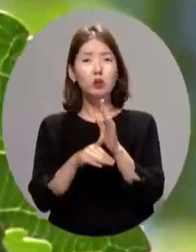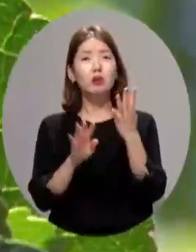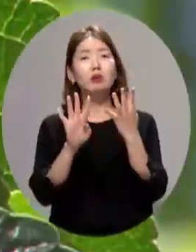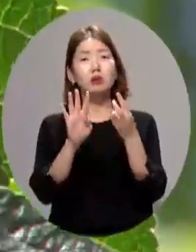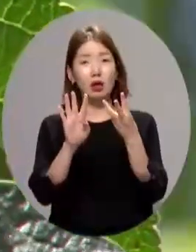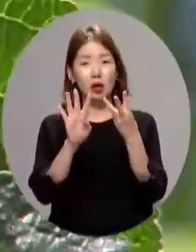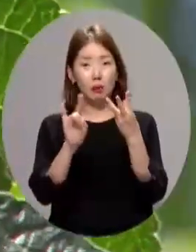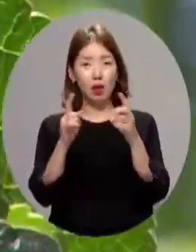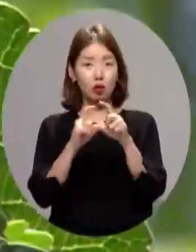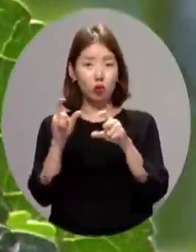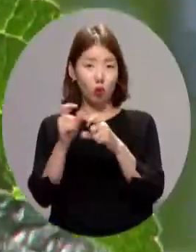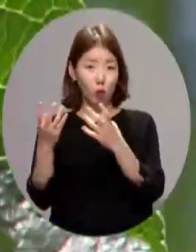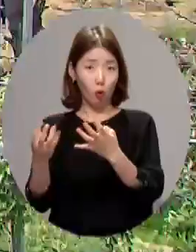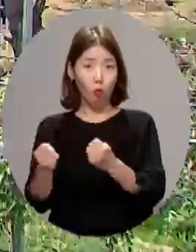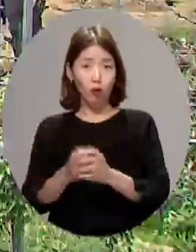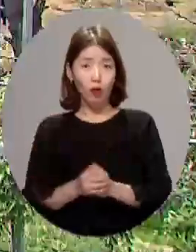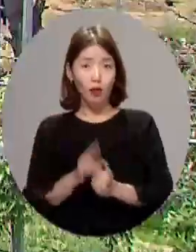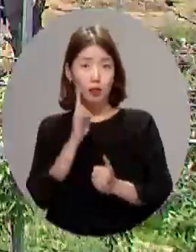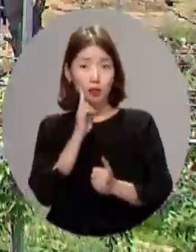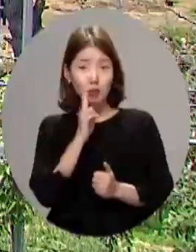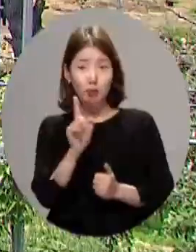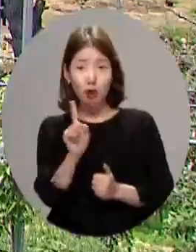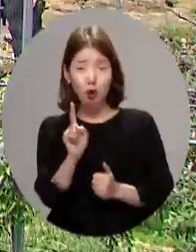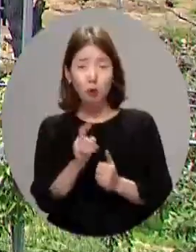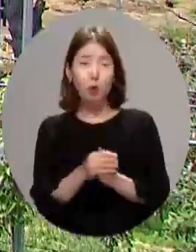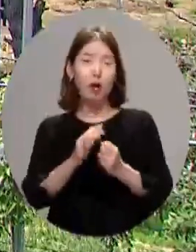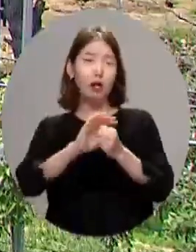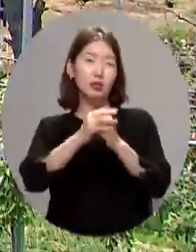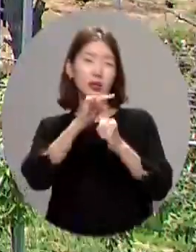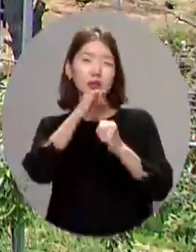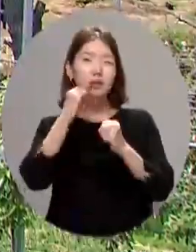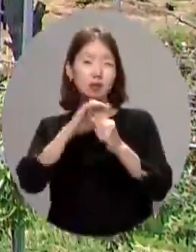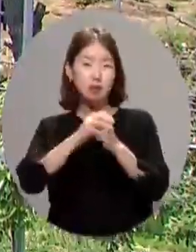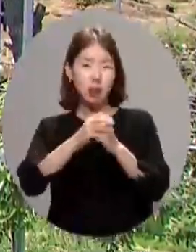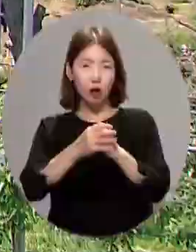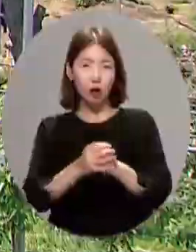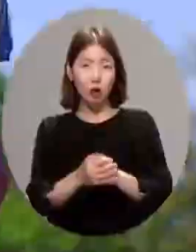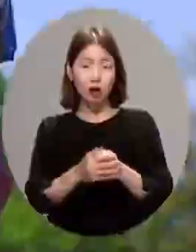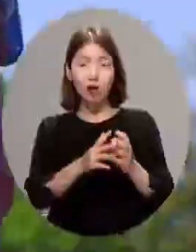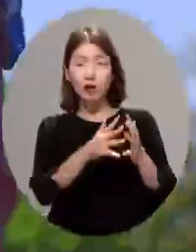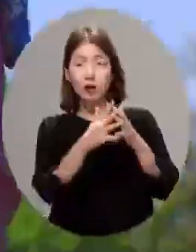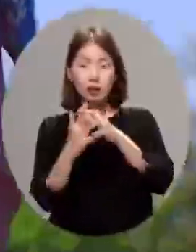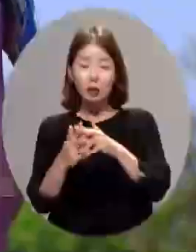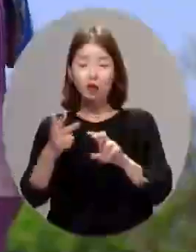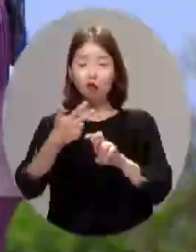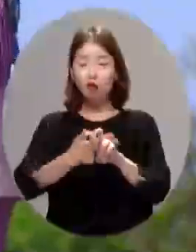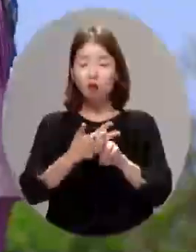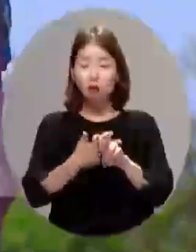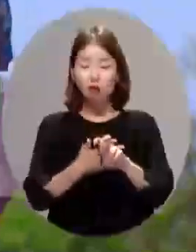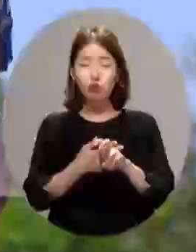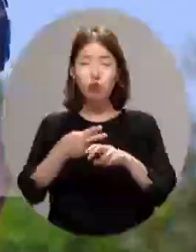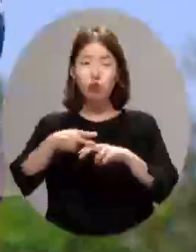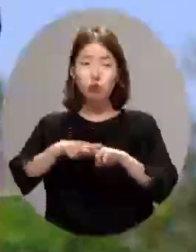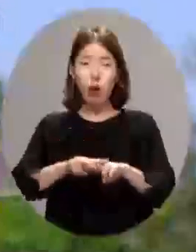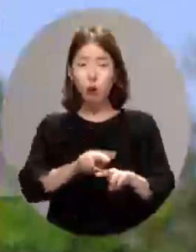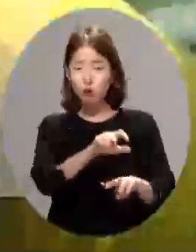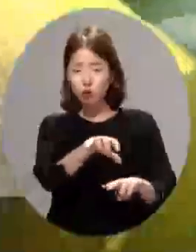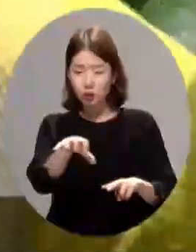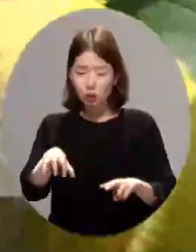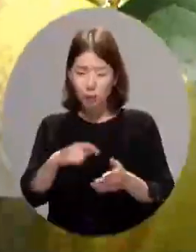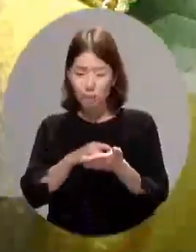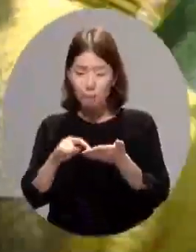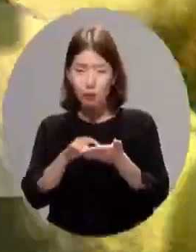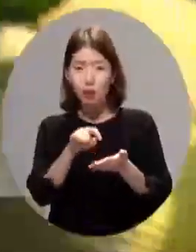이릅니다. 가장 피해가 심각한 품목은 사과입니다. 장수와 무주, 남원 등지의 사과 농가가 입은 냉해